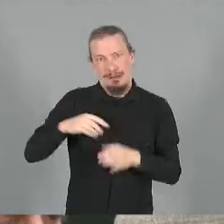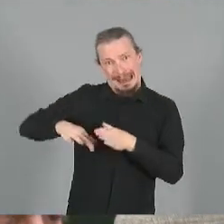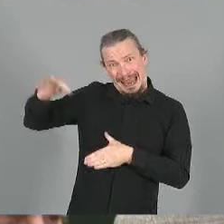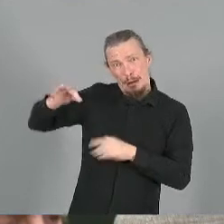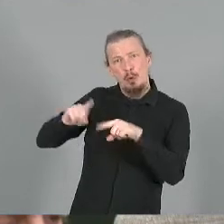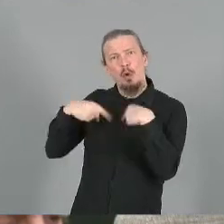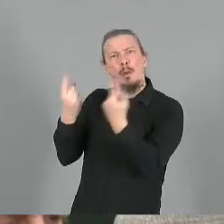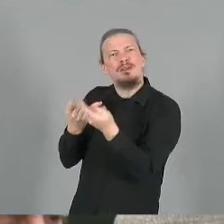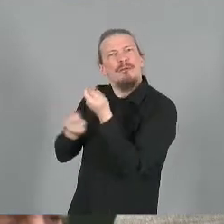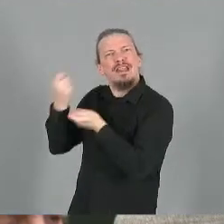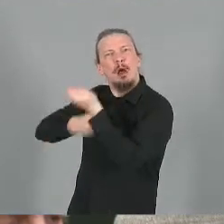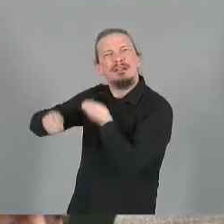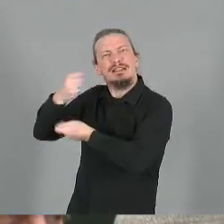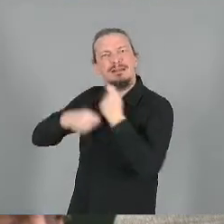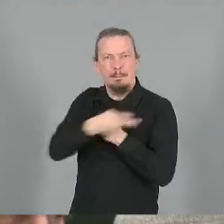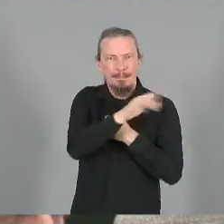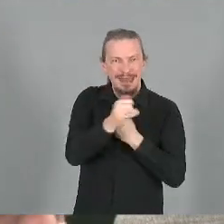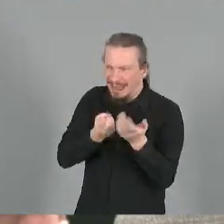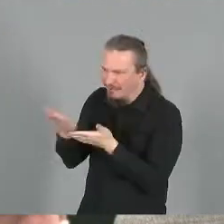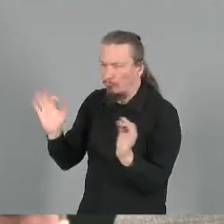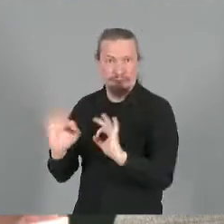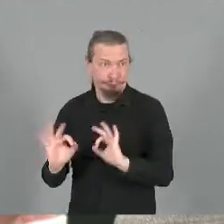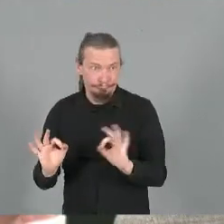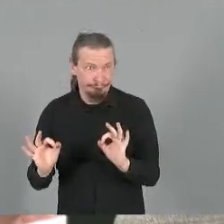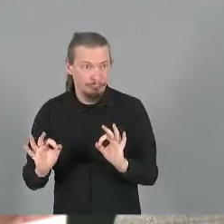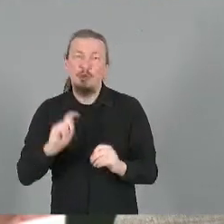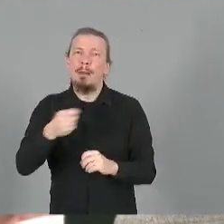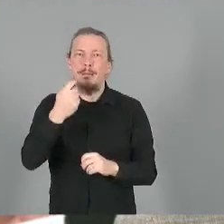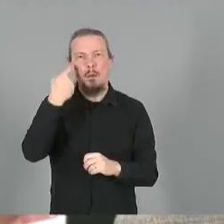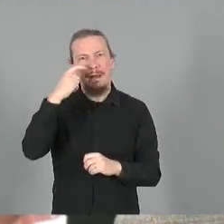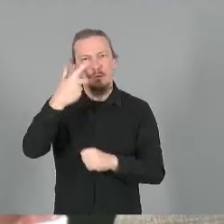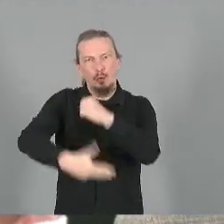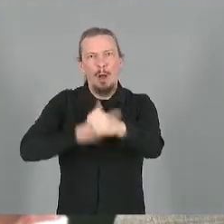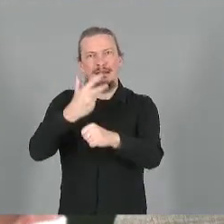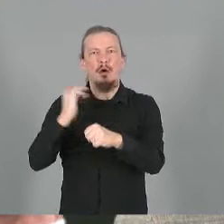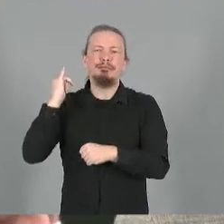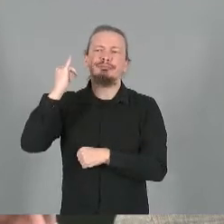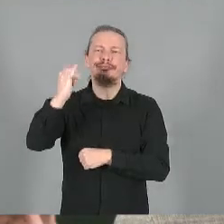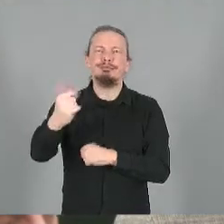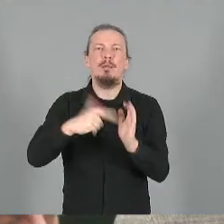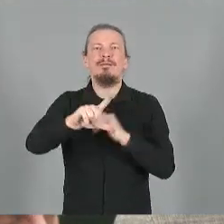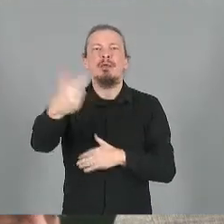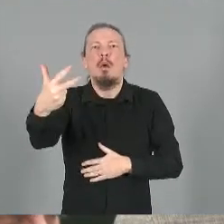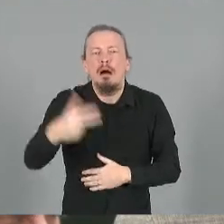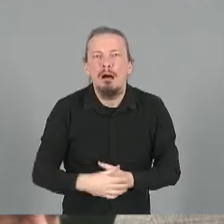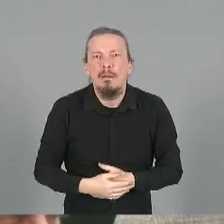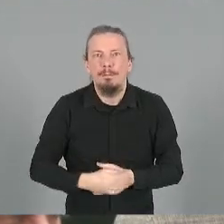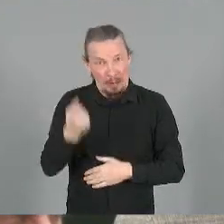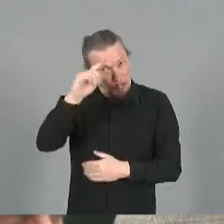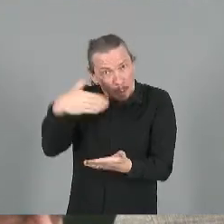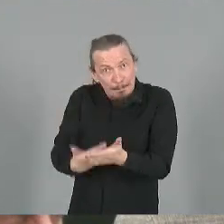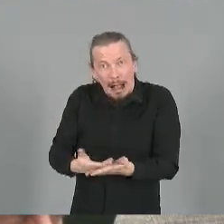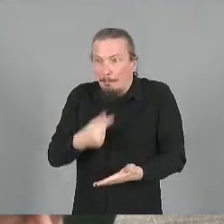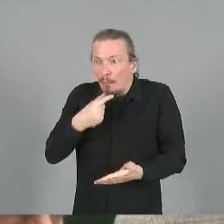finances ont pu avoir connaissance de ce PPI, qui porte sur 3 ans, jusqu'en 2023. Pourquoi alors ne pas en faire un objet de débat en